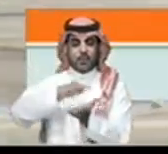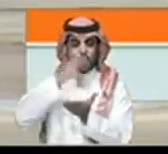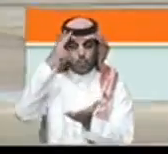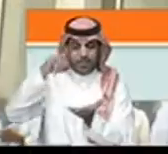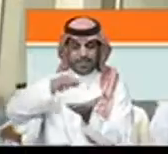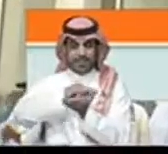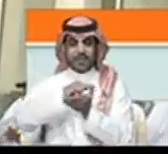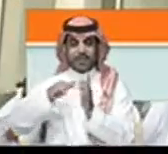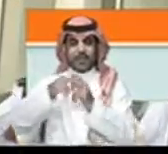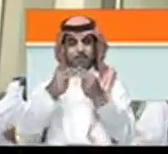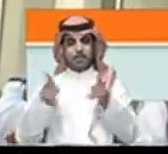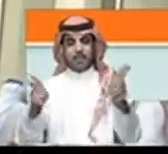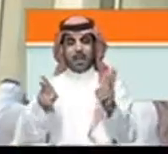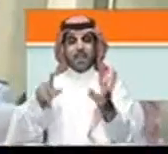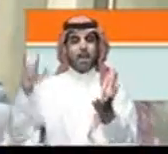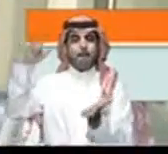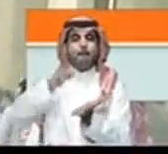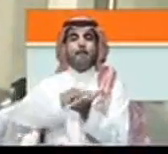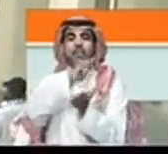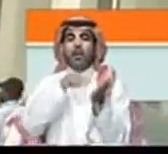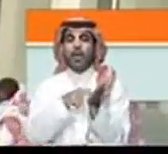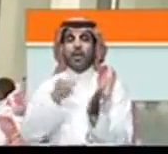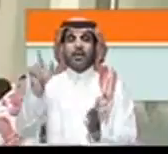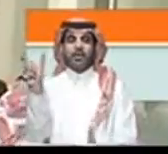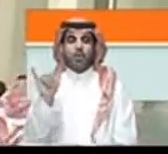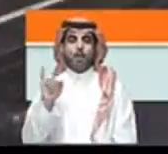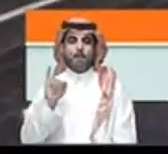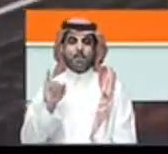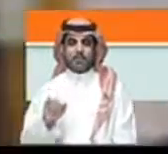السعوديه تطلق اولى رحلاتها الى خليج